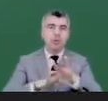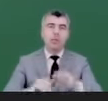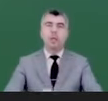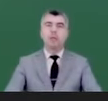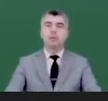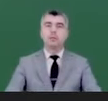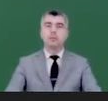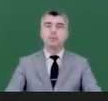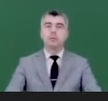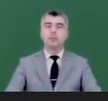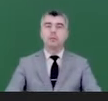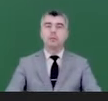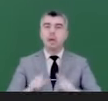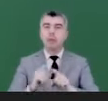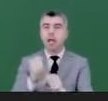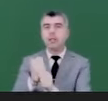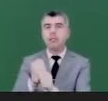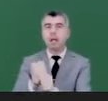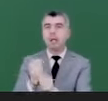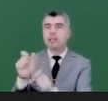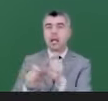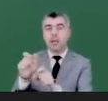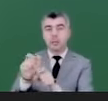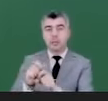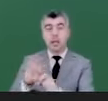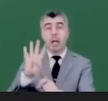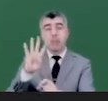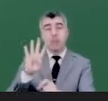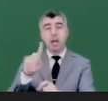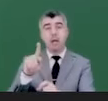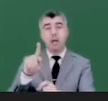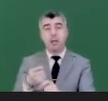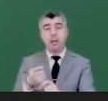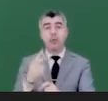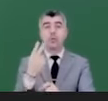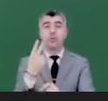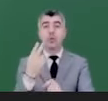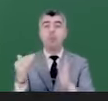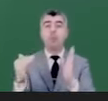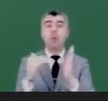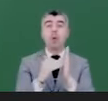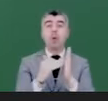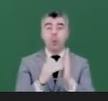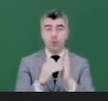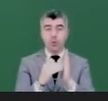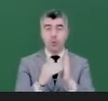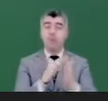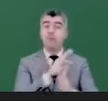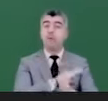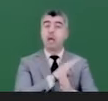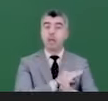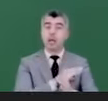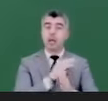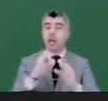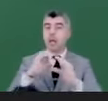الاجتماعي معالجه وضعيات الشغله 4 فصله ج مليون مستفيد